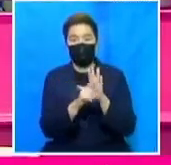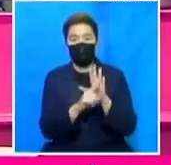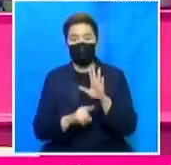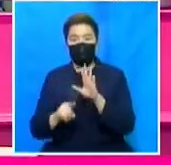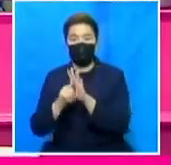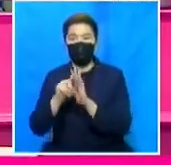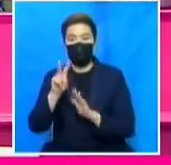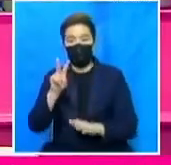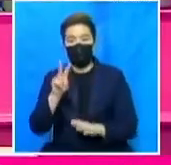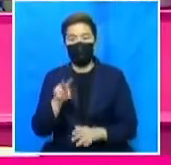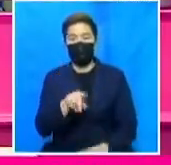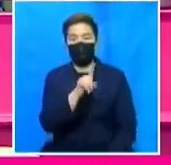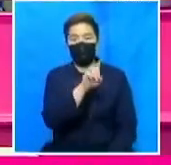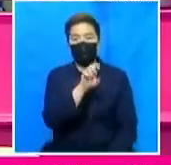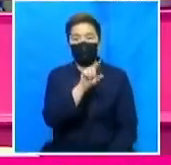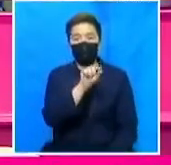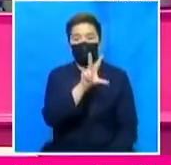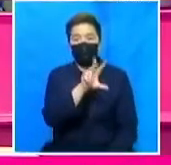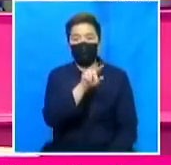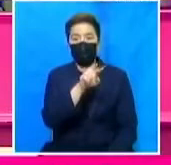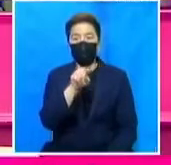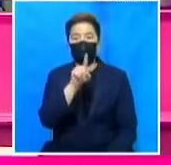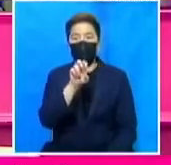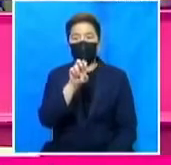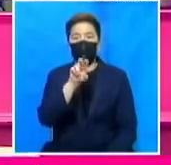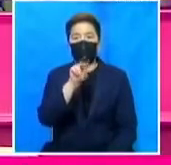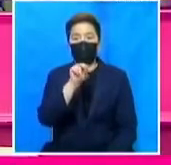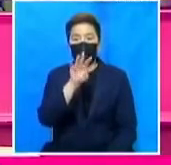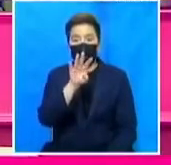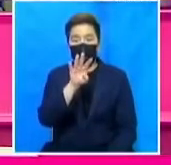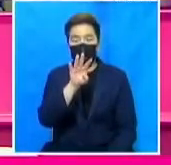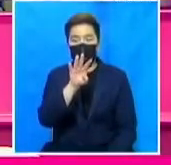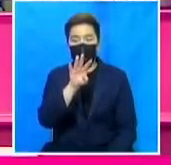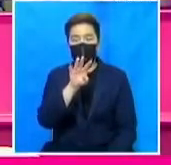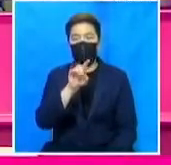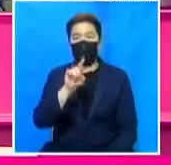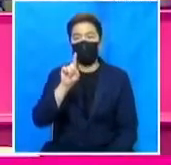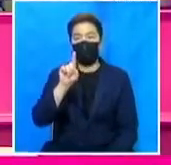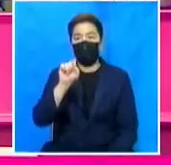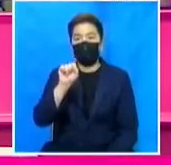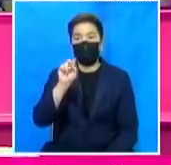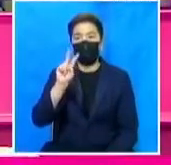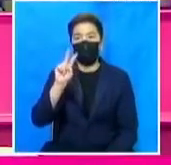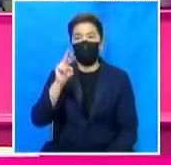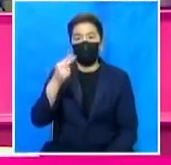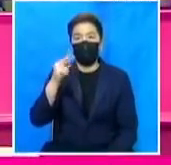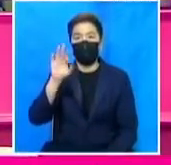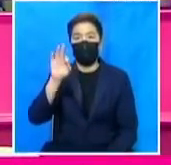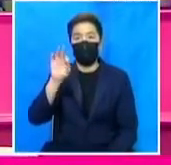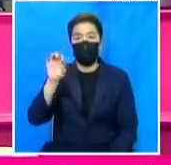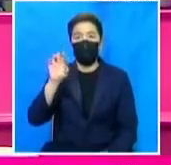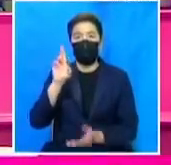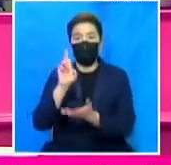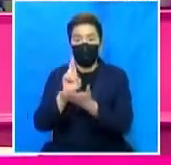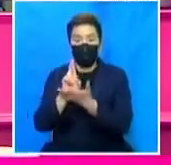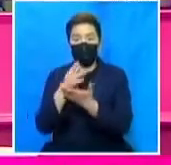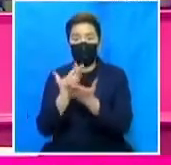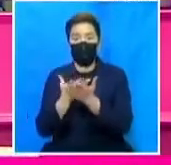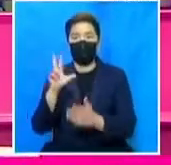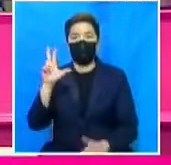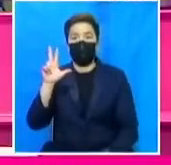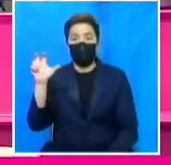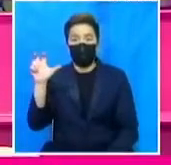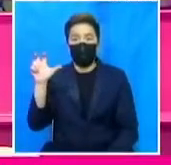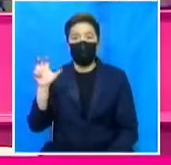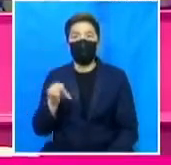ครั้งงวดที่123ถึงงวดที่134จำนวน 120,900 อันดับอันดับละ300บ